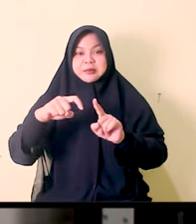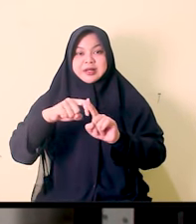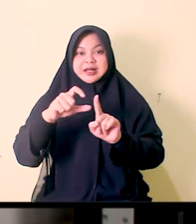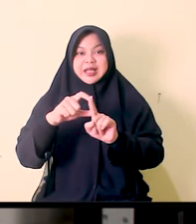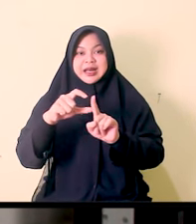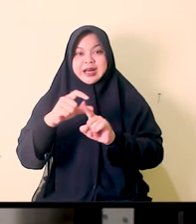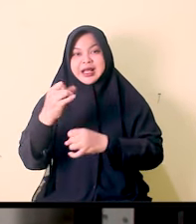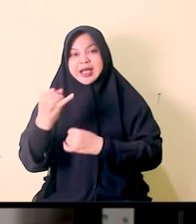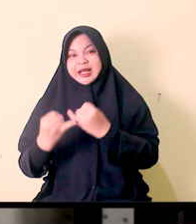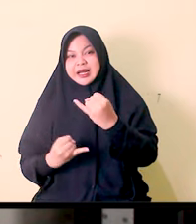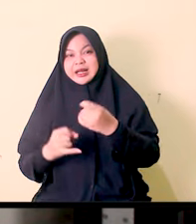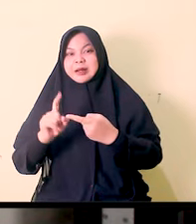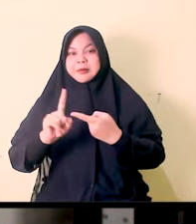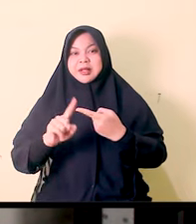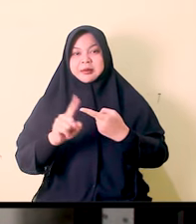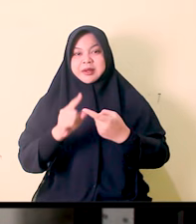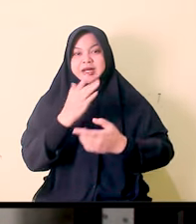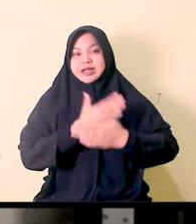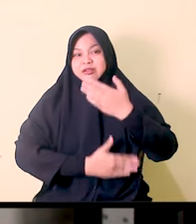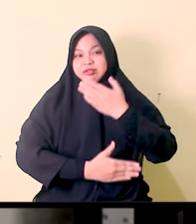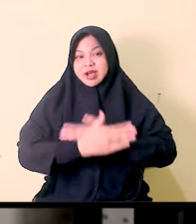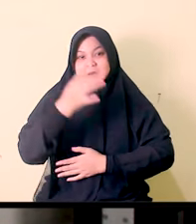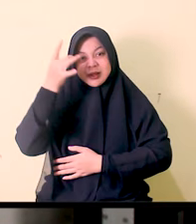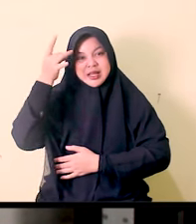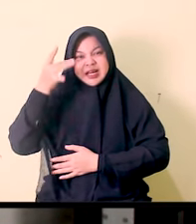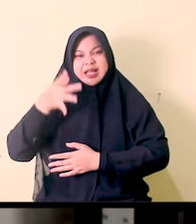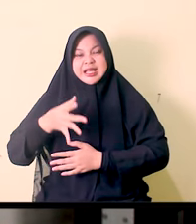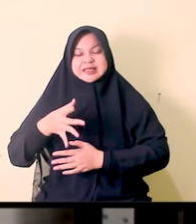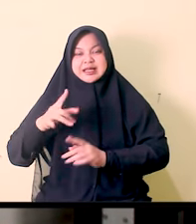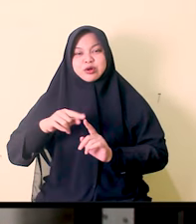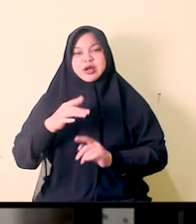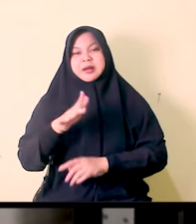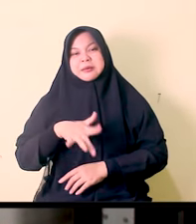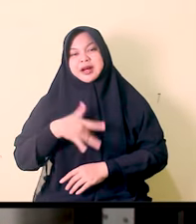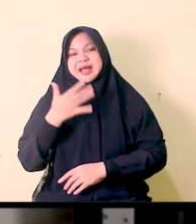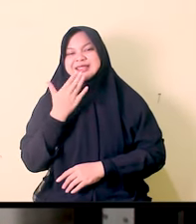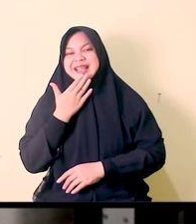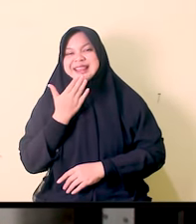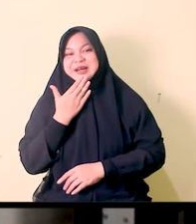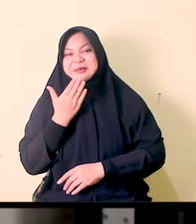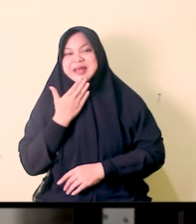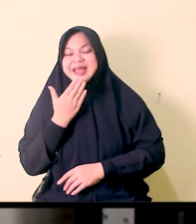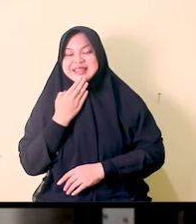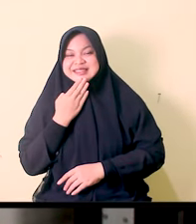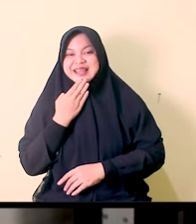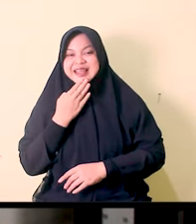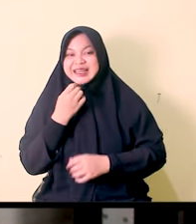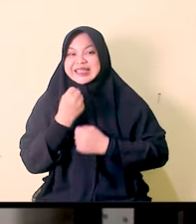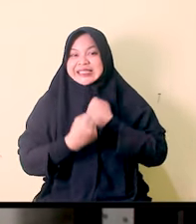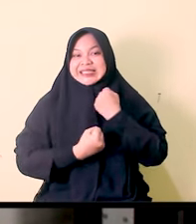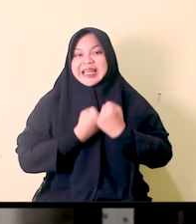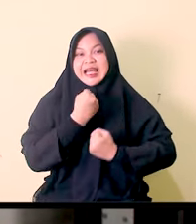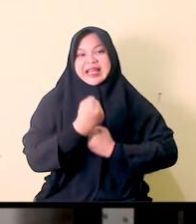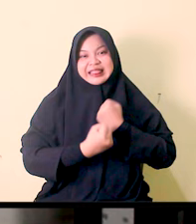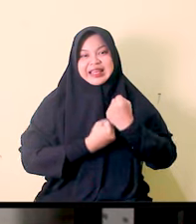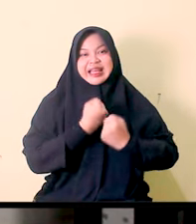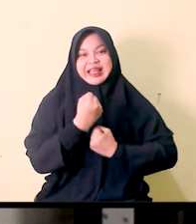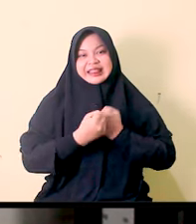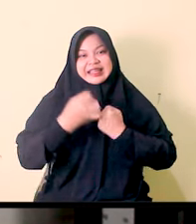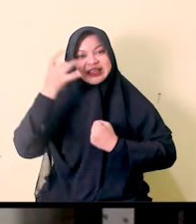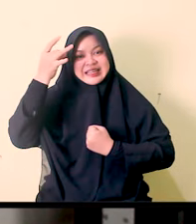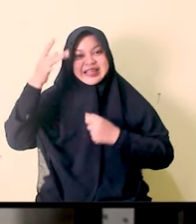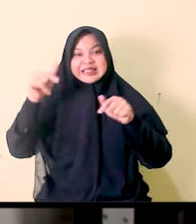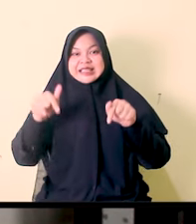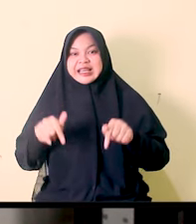KD akhirnya teman-teman kdd teman-teman di faba terbungan merasa terbiasa akhirnya dengan kegiatan yang ada